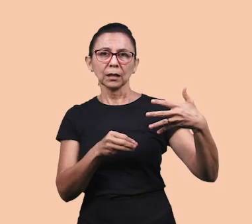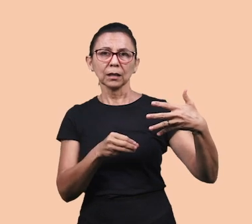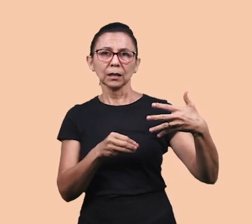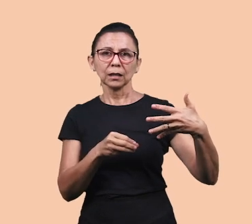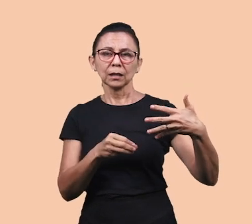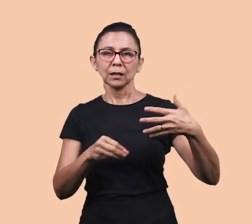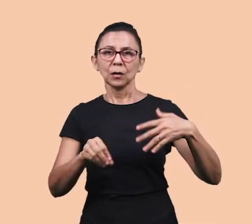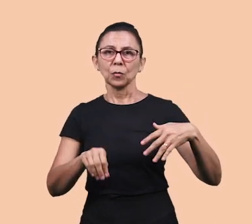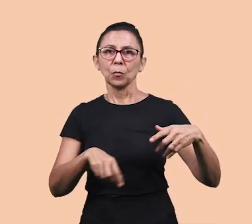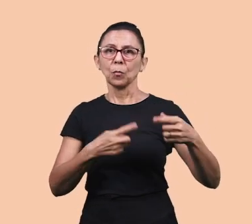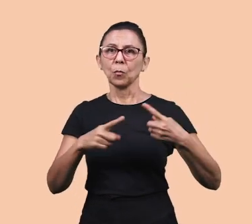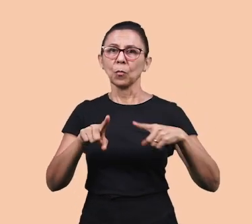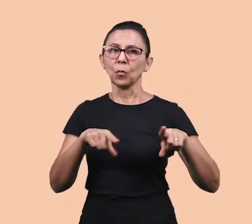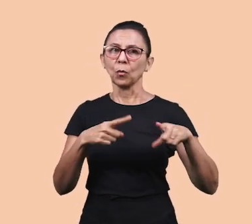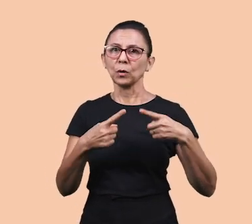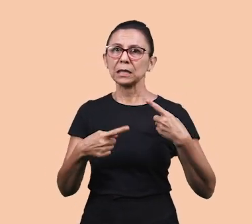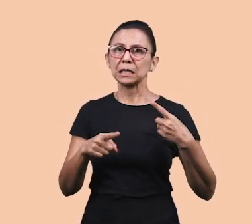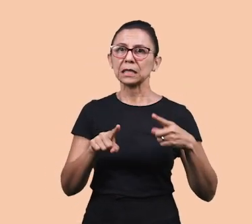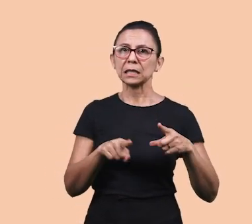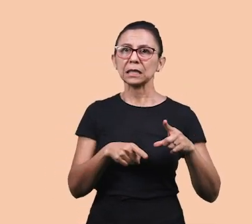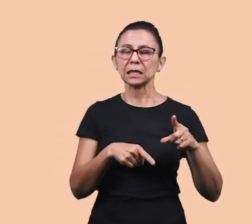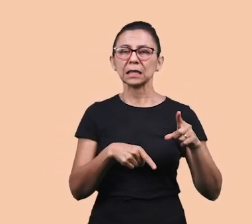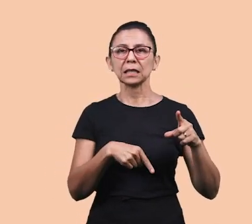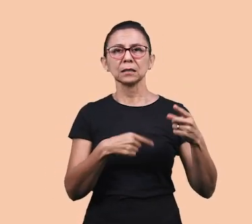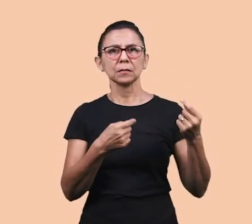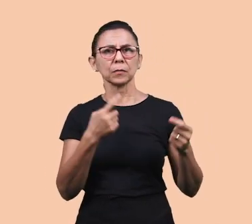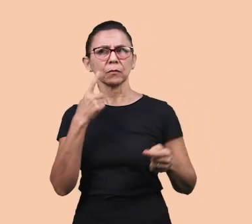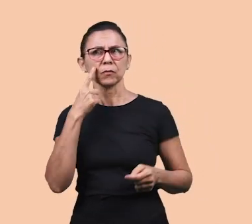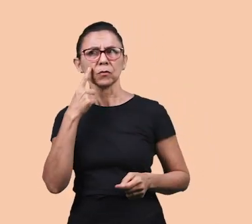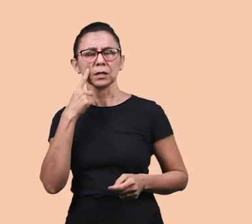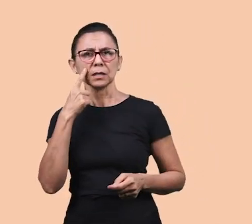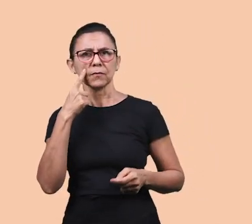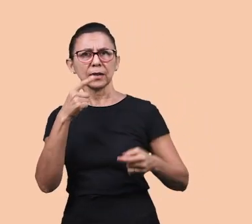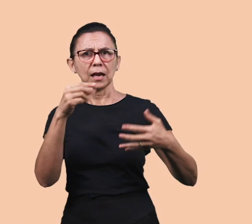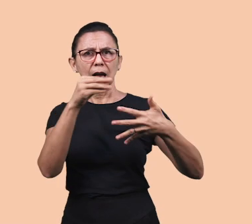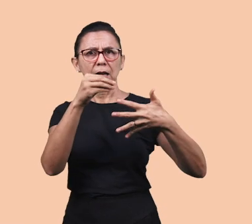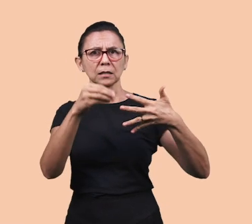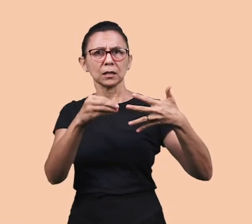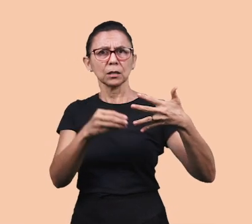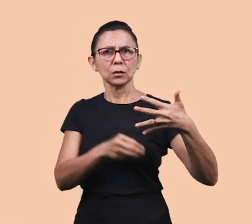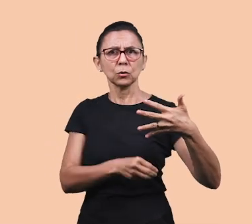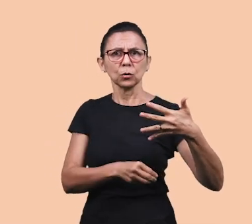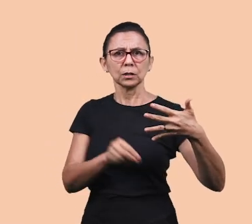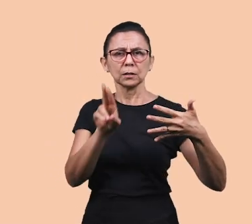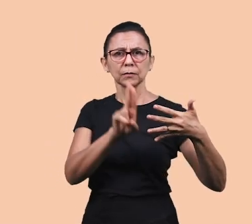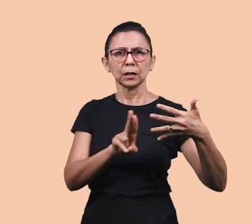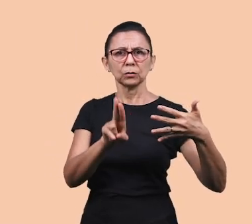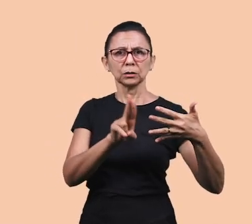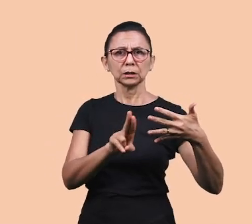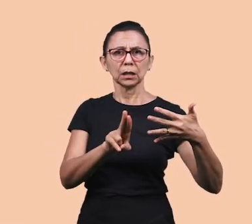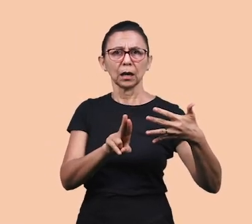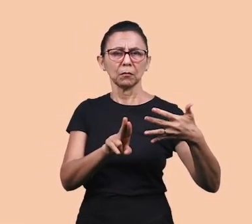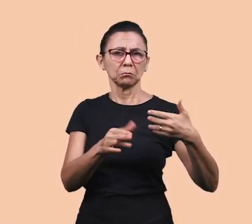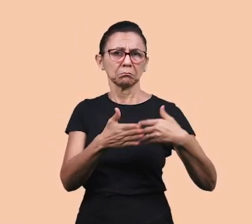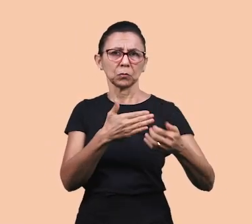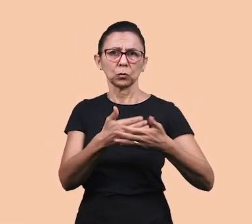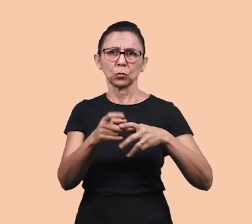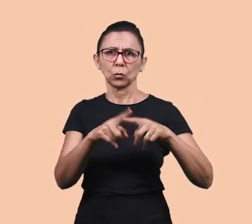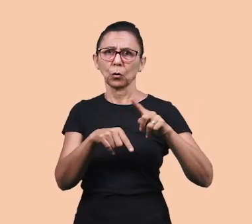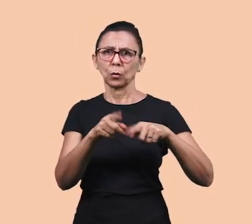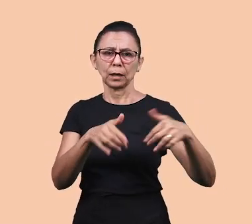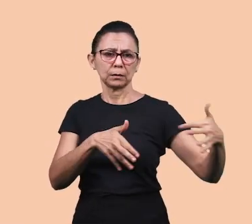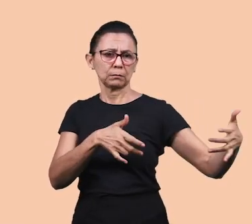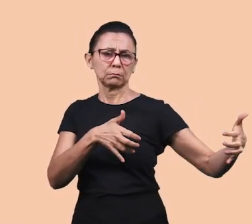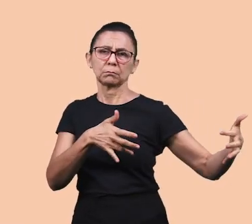des symboles aux lettres les notes à être exécutées par un instrument musical.